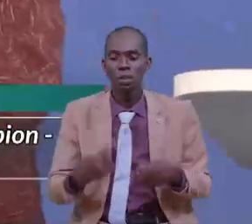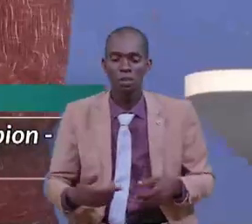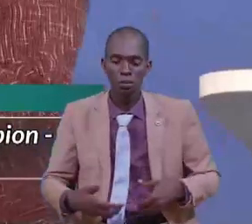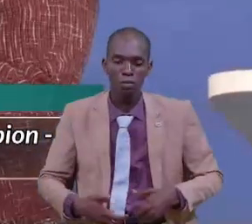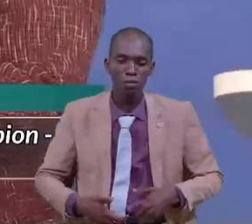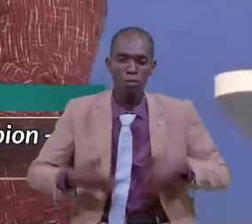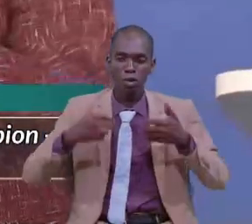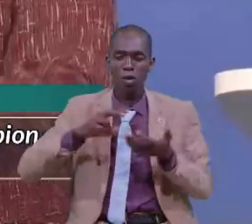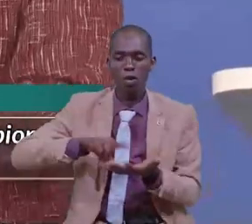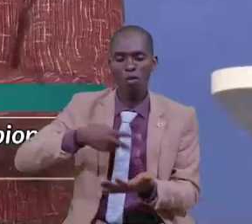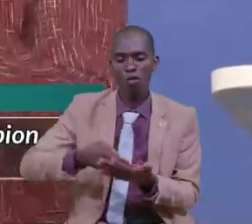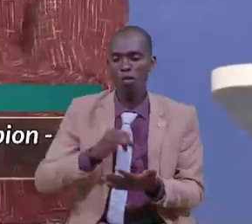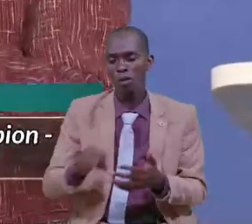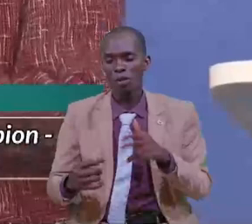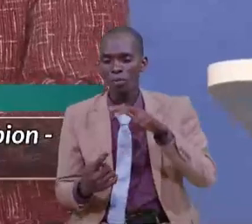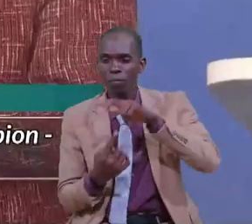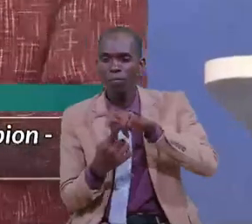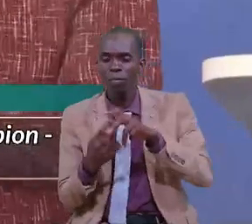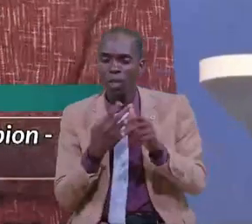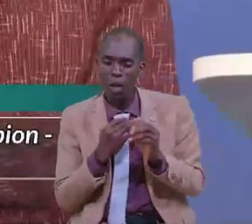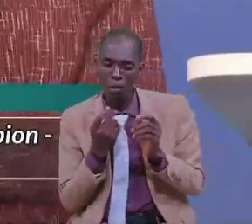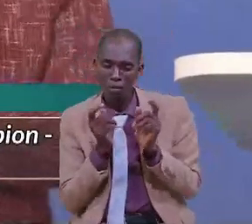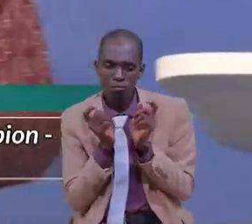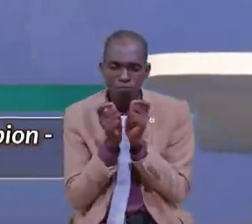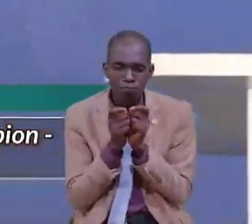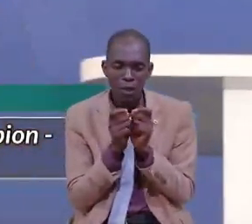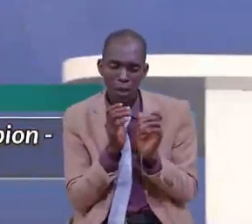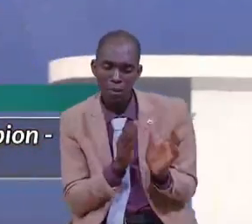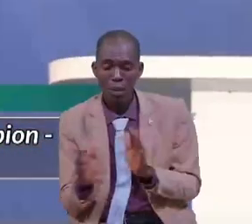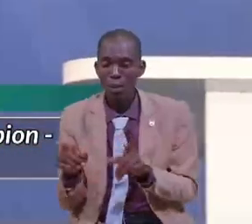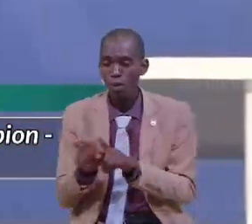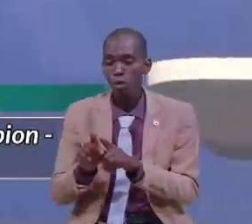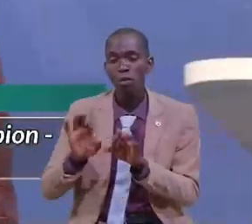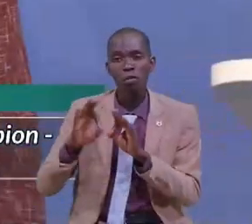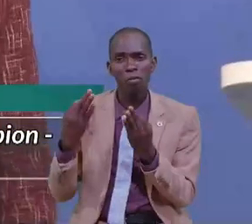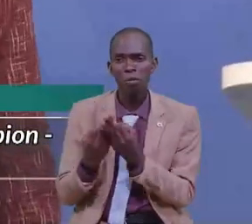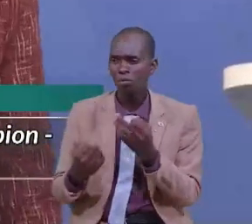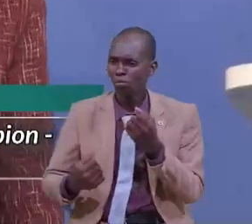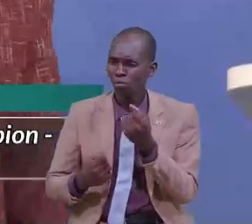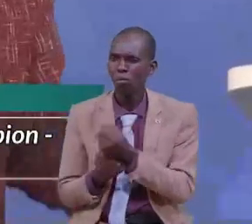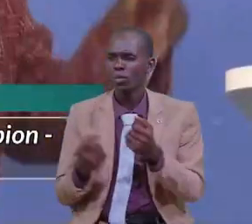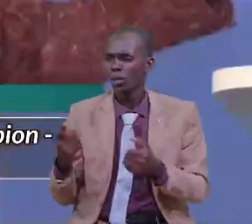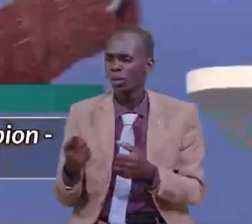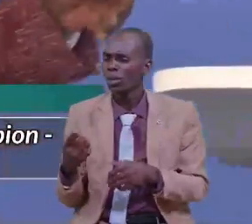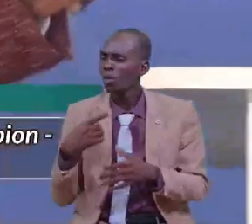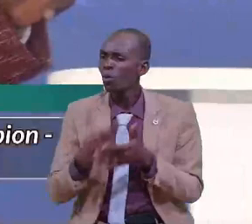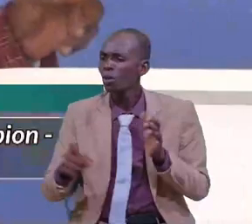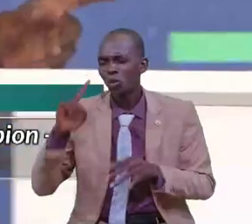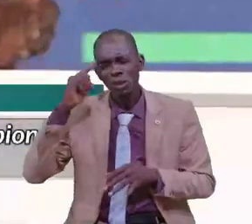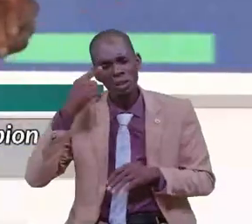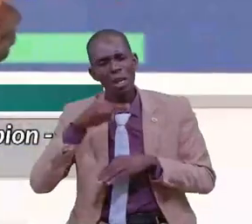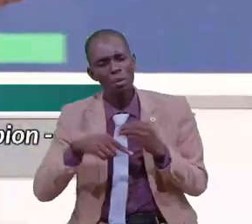Un champion furieux, défaillant. Il a comploté. Même les membres de sa famille ont dit, pourquoi est-ce que tu penses à